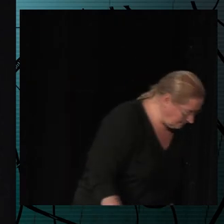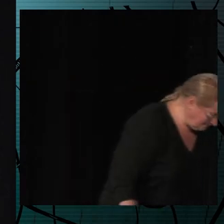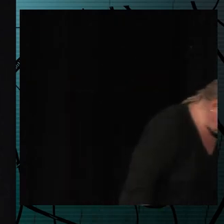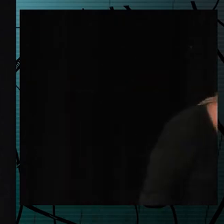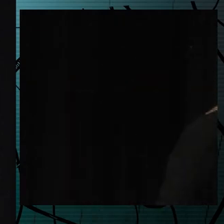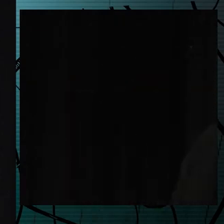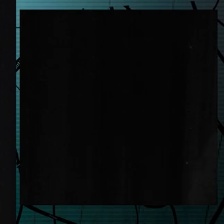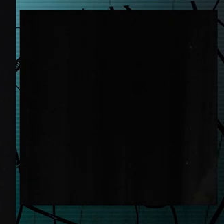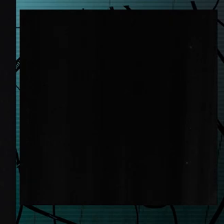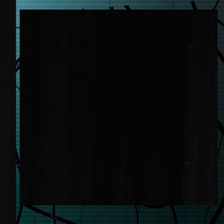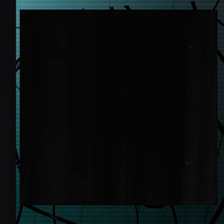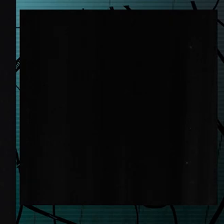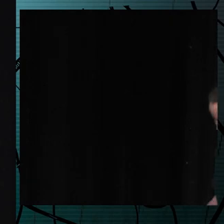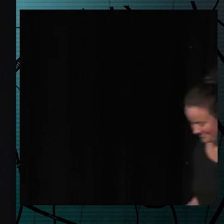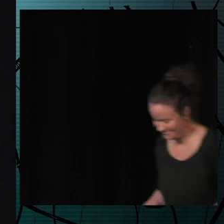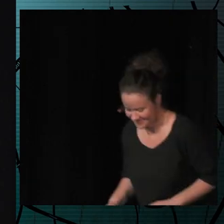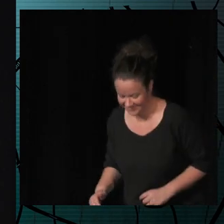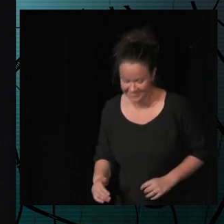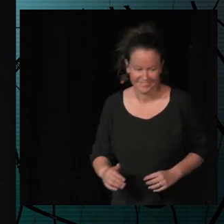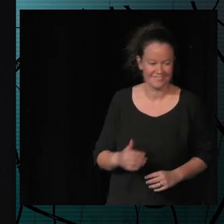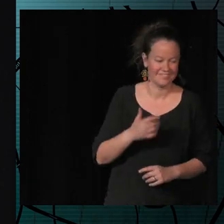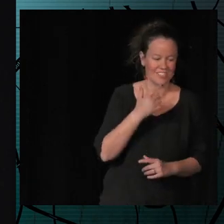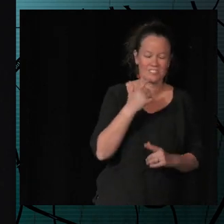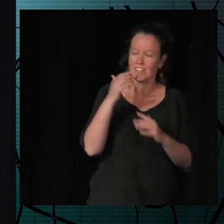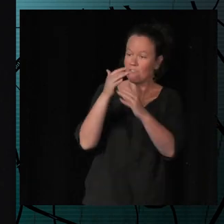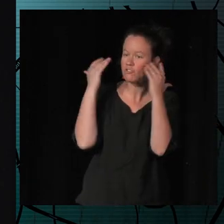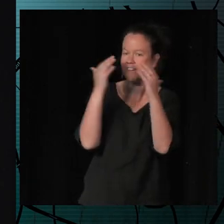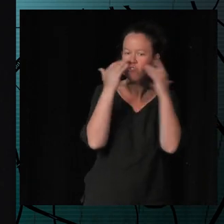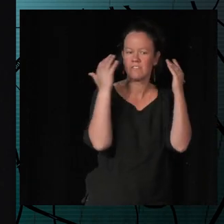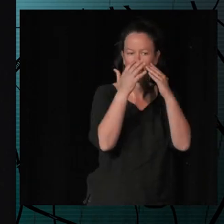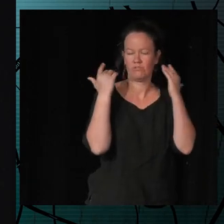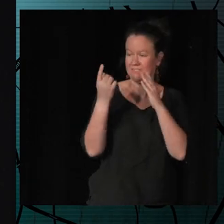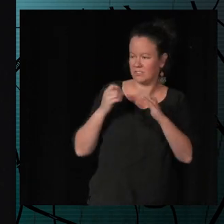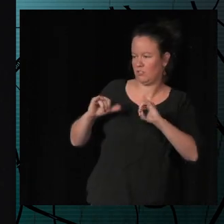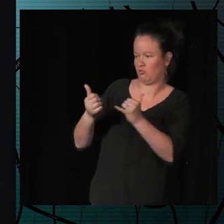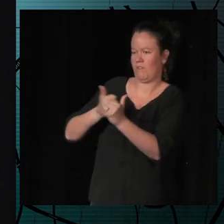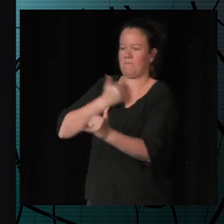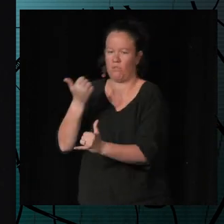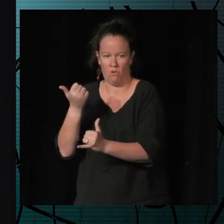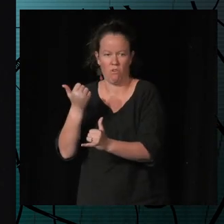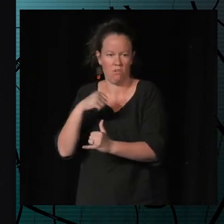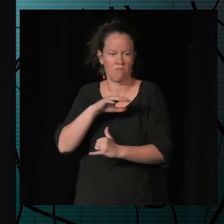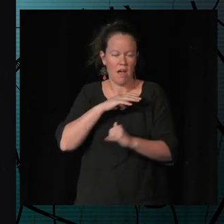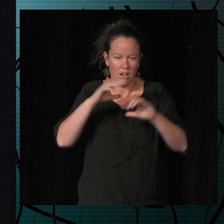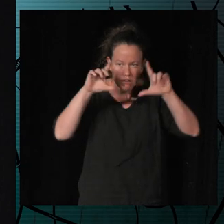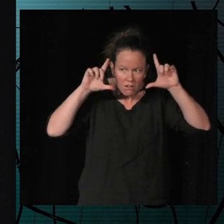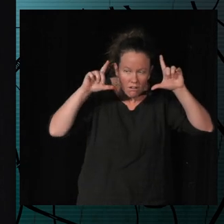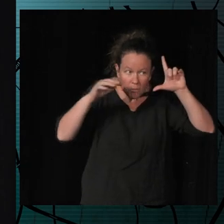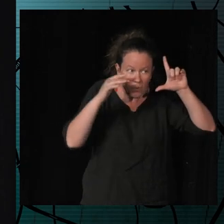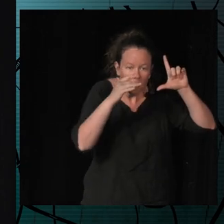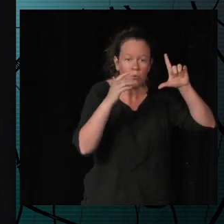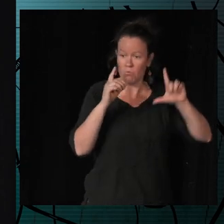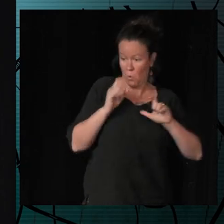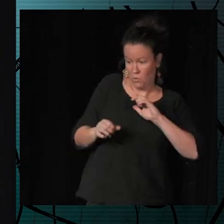puiser dans toute cette vague de jeu indépendant notamment qui a beaucoup surfé par économie de moyen par effet comme comme ça de